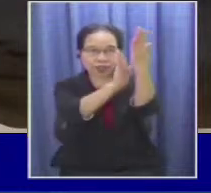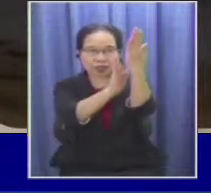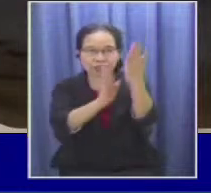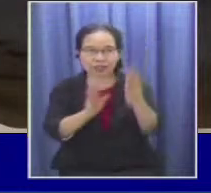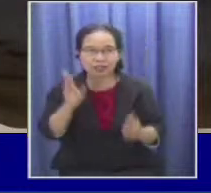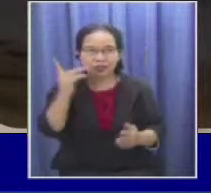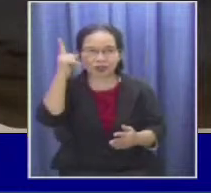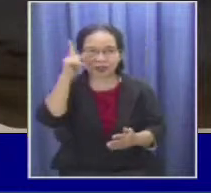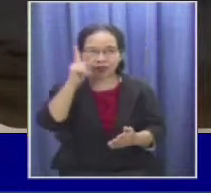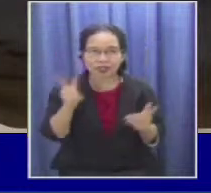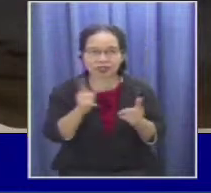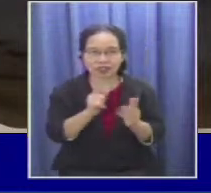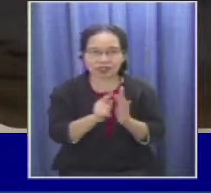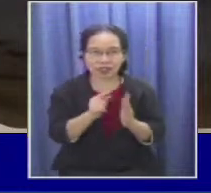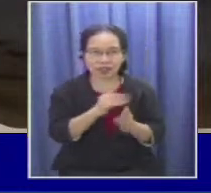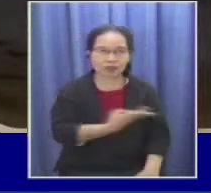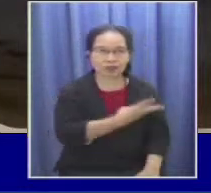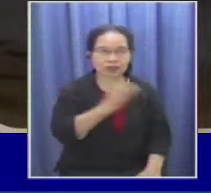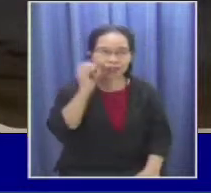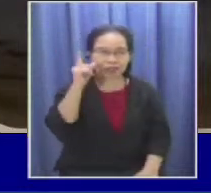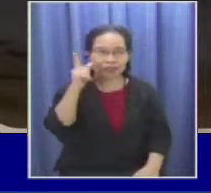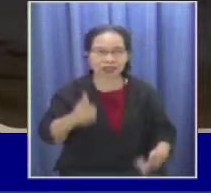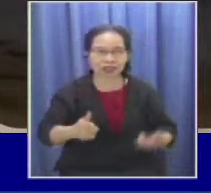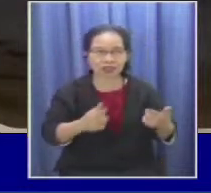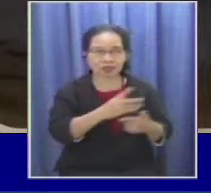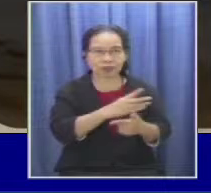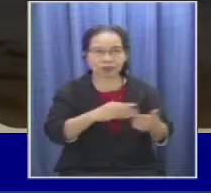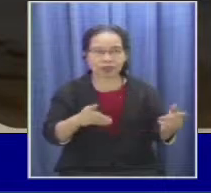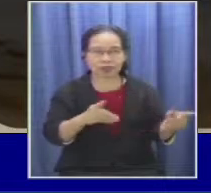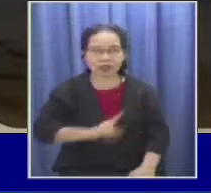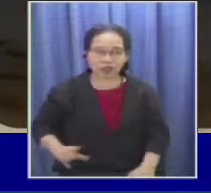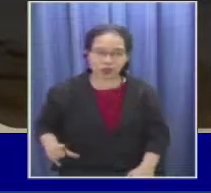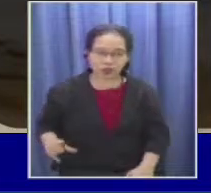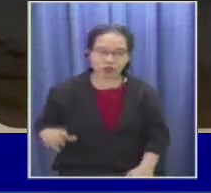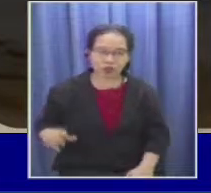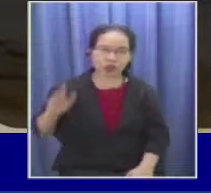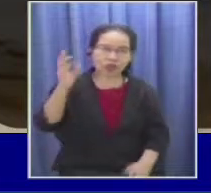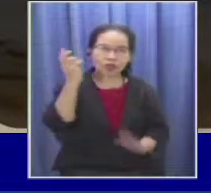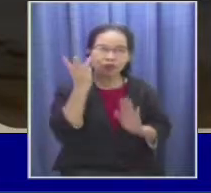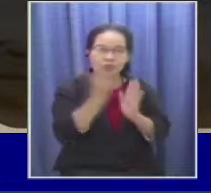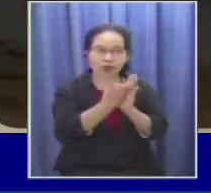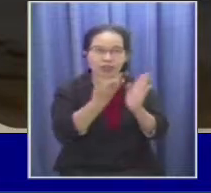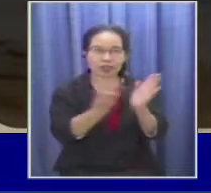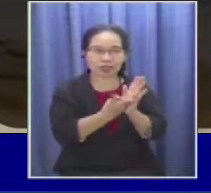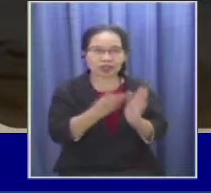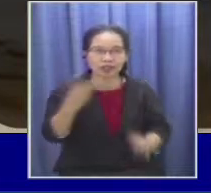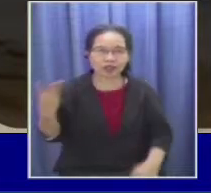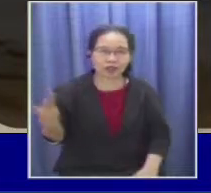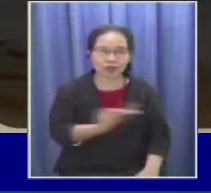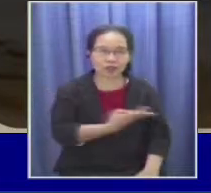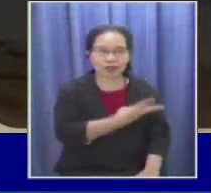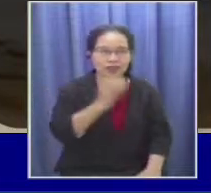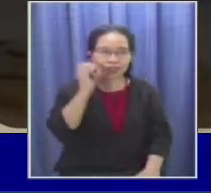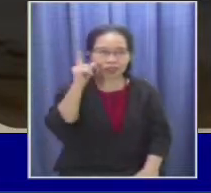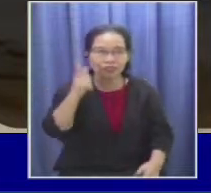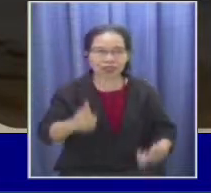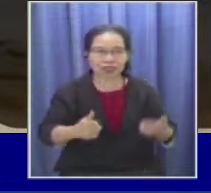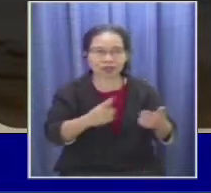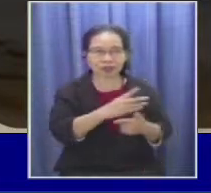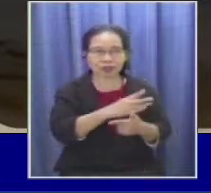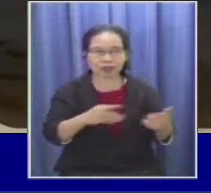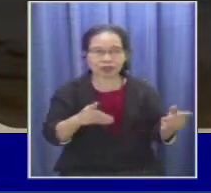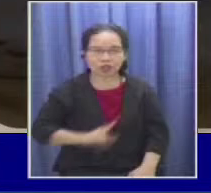hura eyi ne ho kakra na afei ayira na mom anka